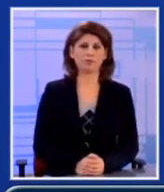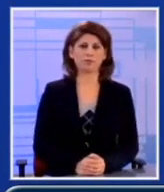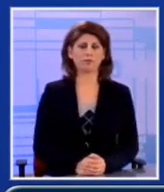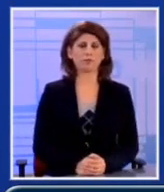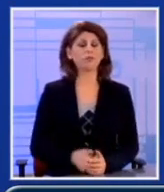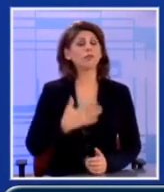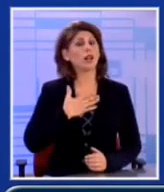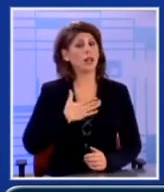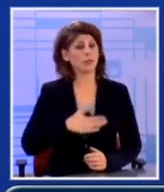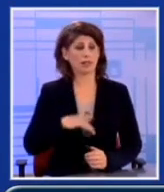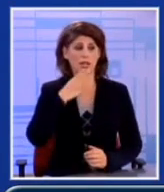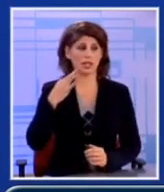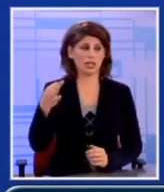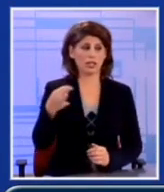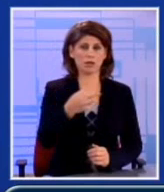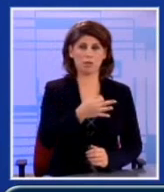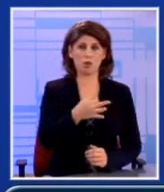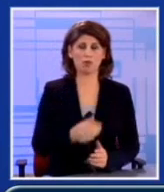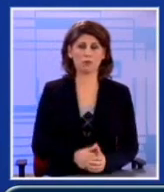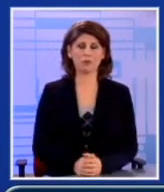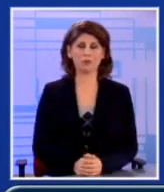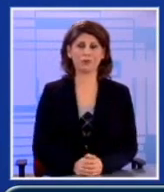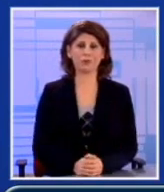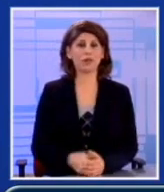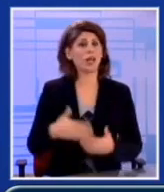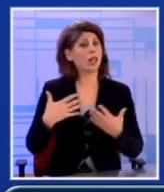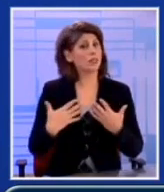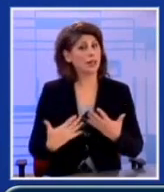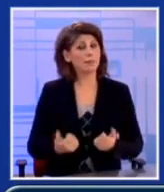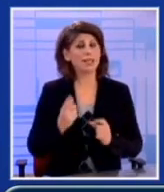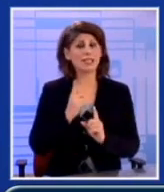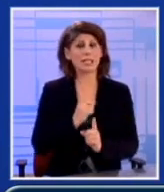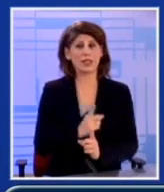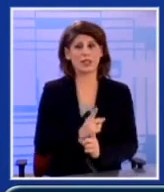να σας πω ότι θα υπάρξει ειδική